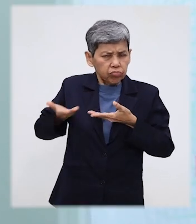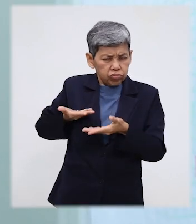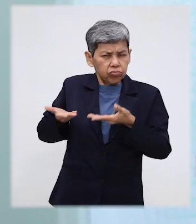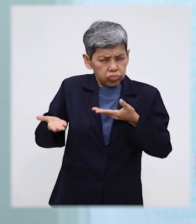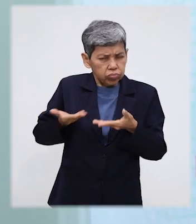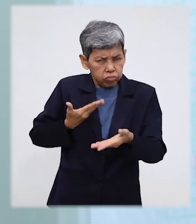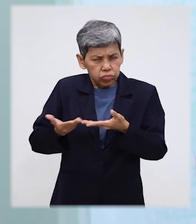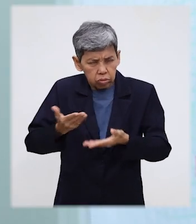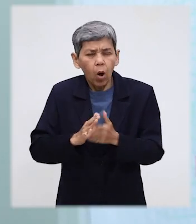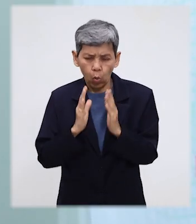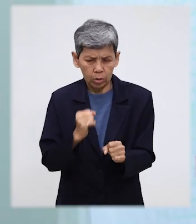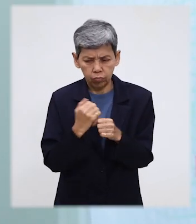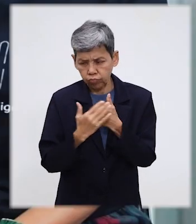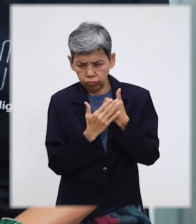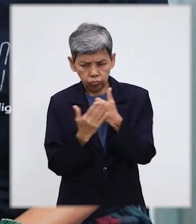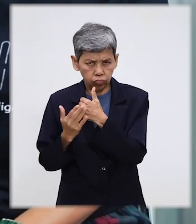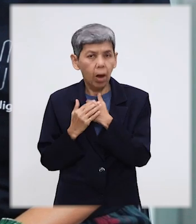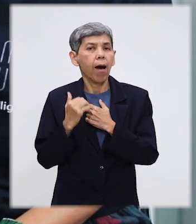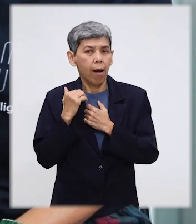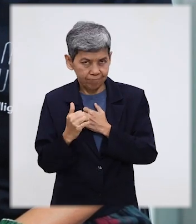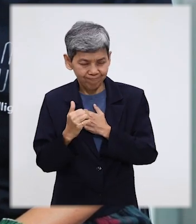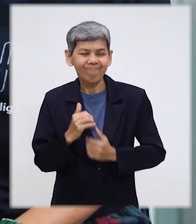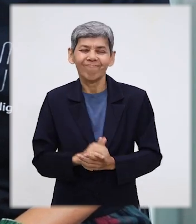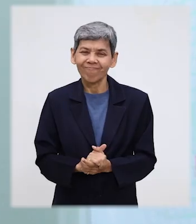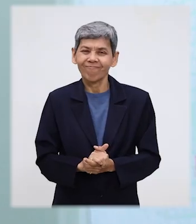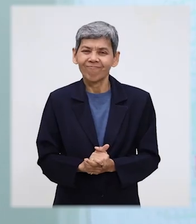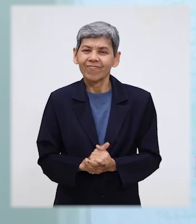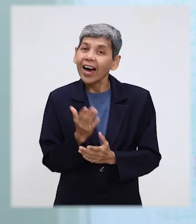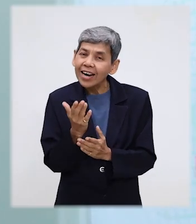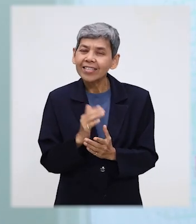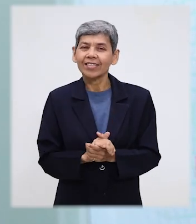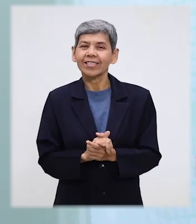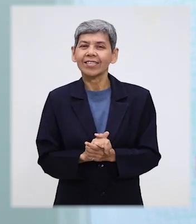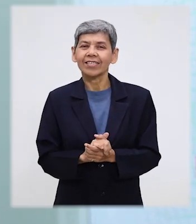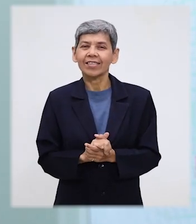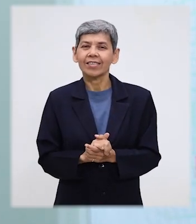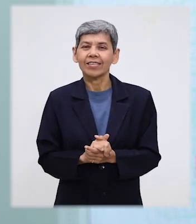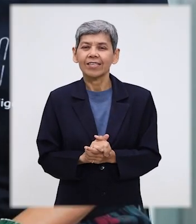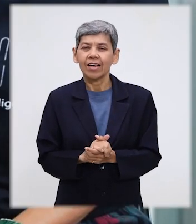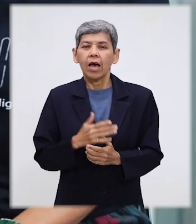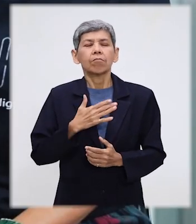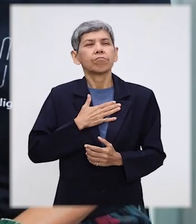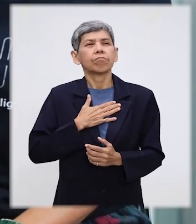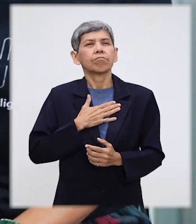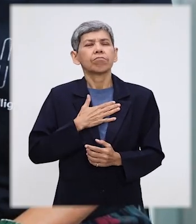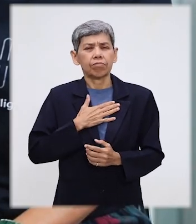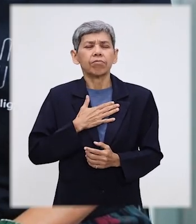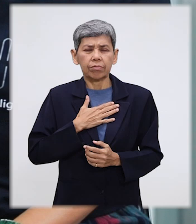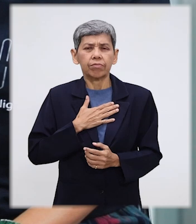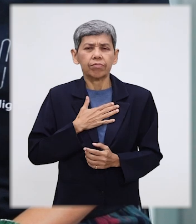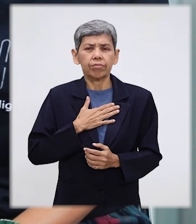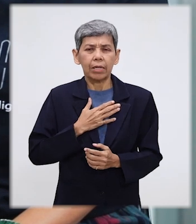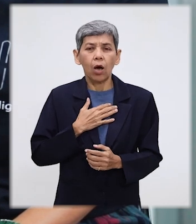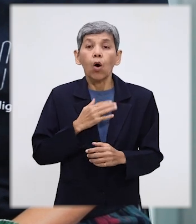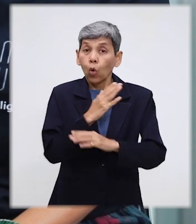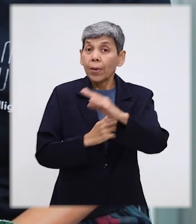นแล้วก็เจ้าหน้าที่ซัพพอร์ตทางฝั่งมชท.ทุกคนอะไรอย่างเงี้ยค่ะ จันทีล่ะคะ จริงๆอันนึงก็คือ